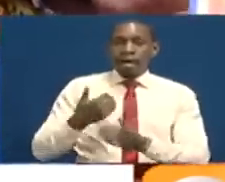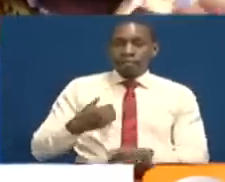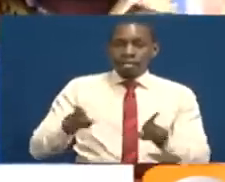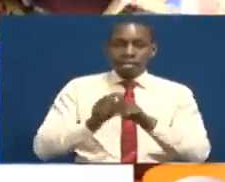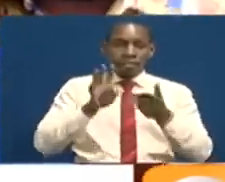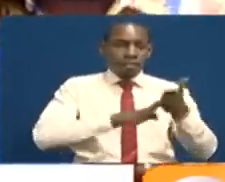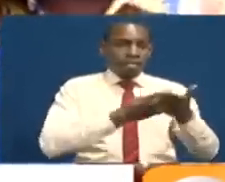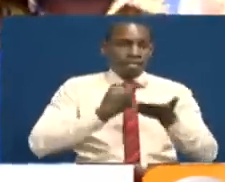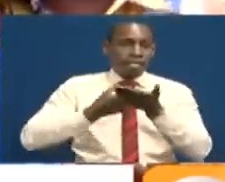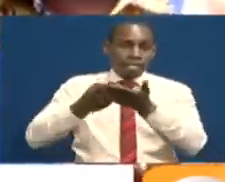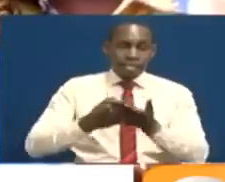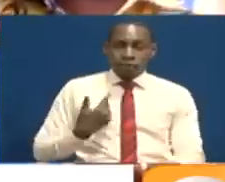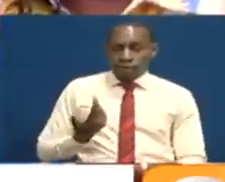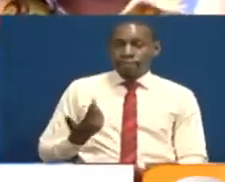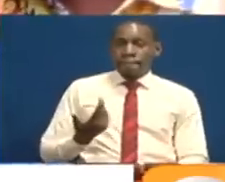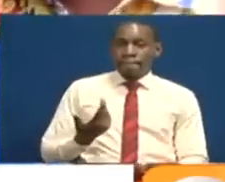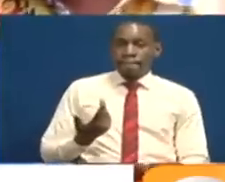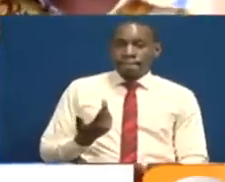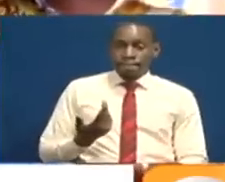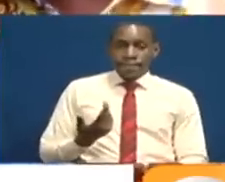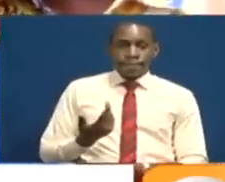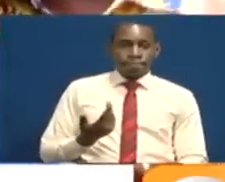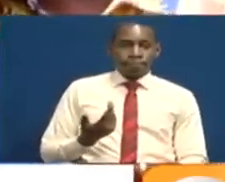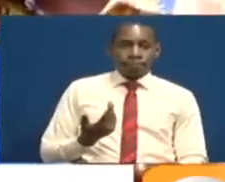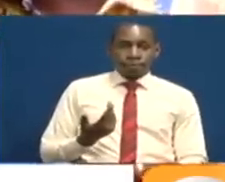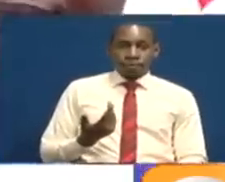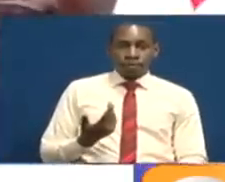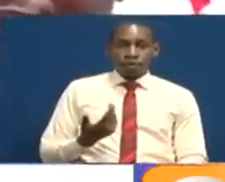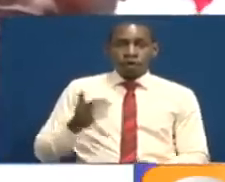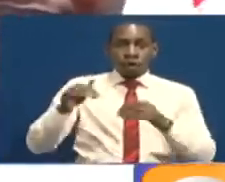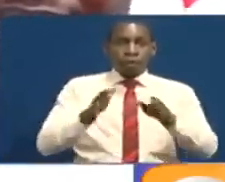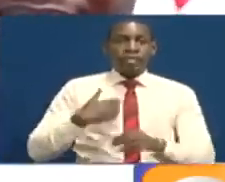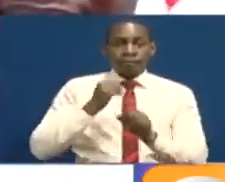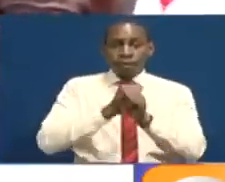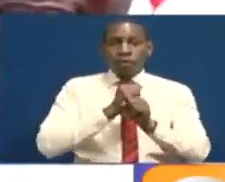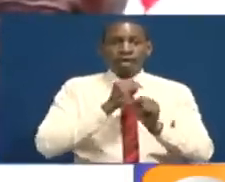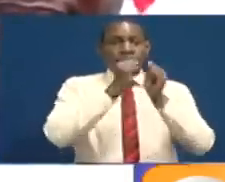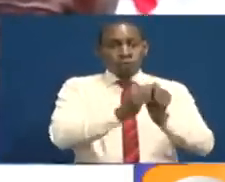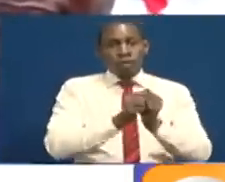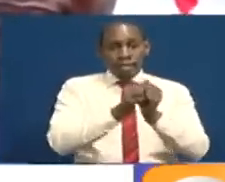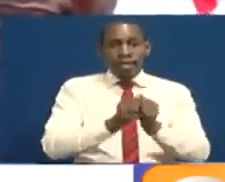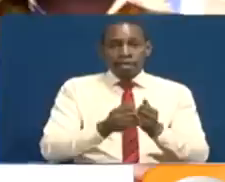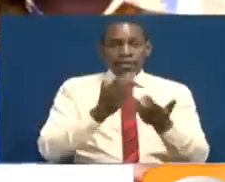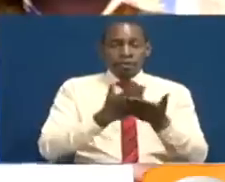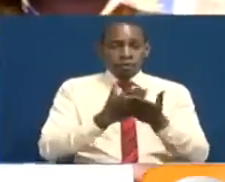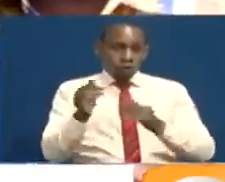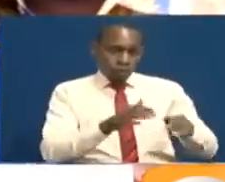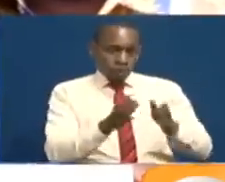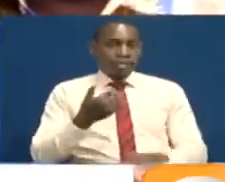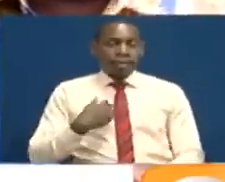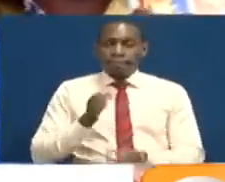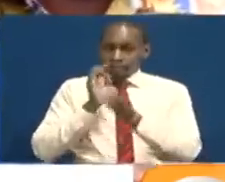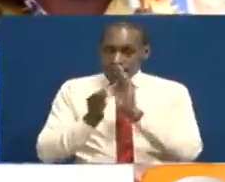and have some structured discussions, there still are an avenue for working together. So there is an opening